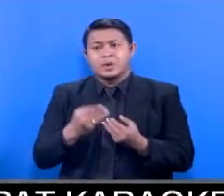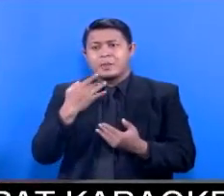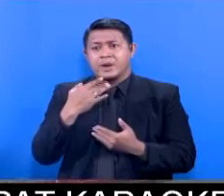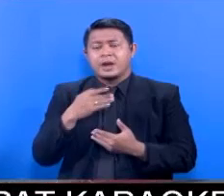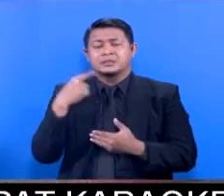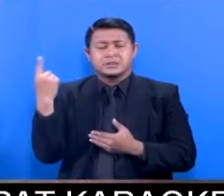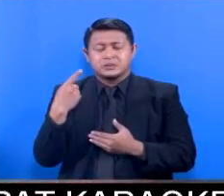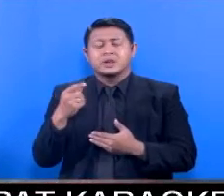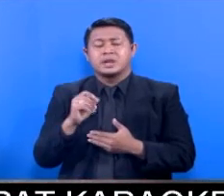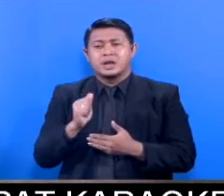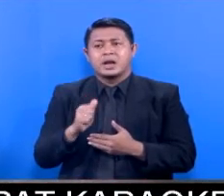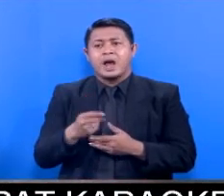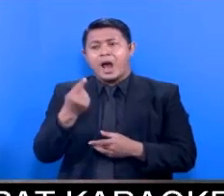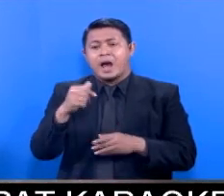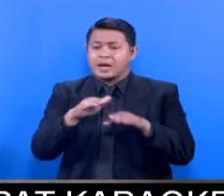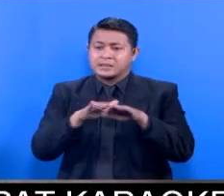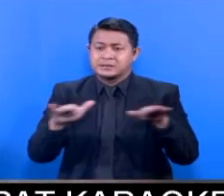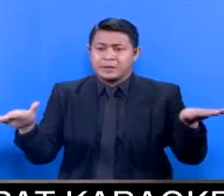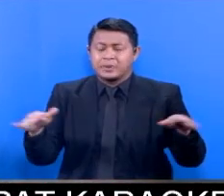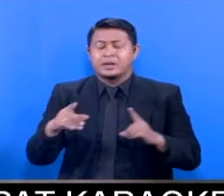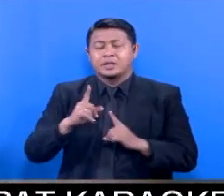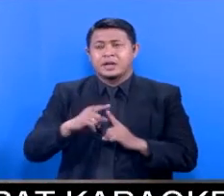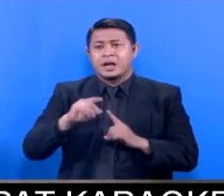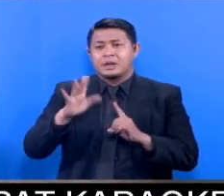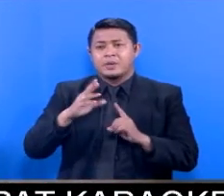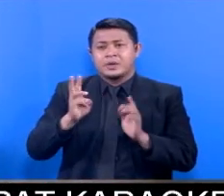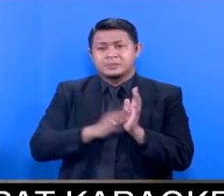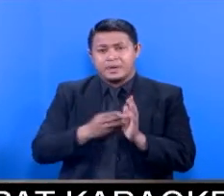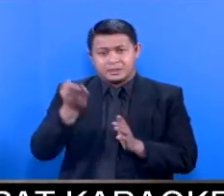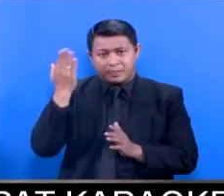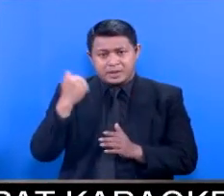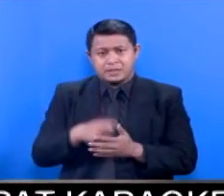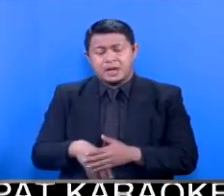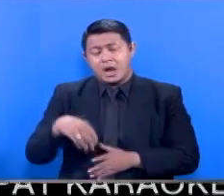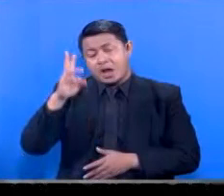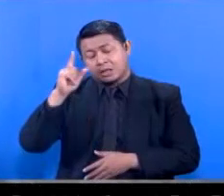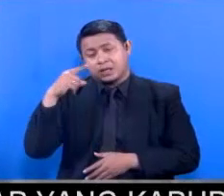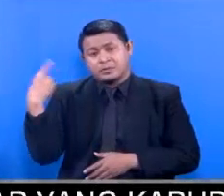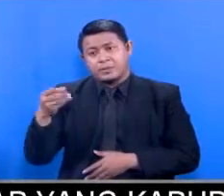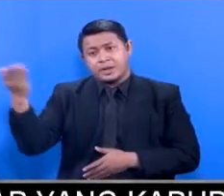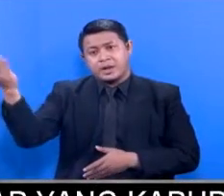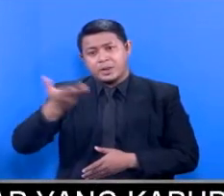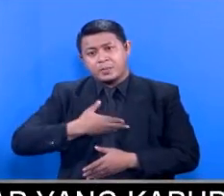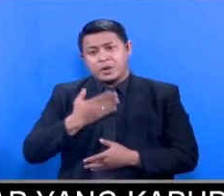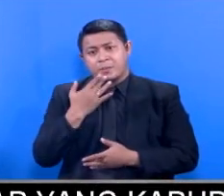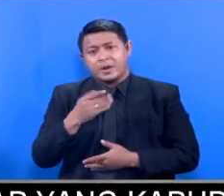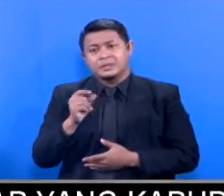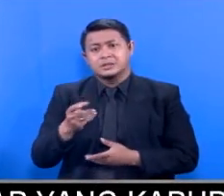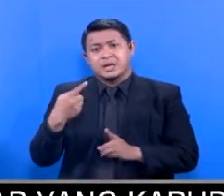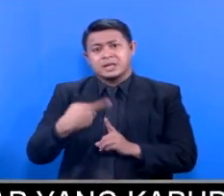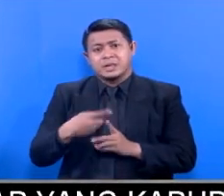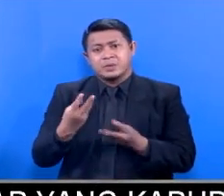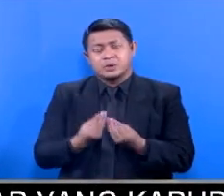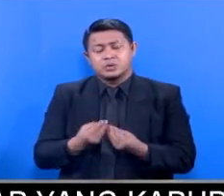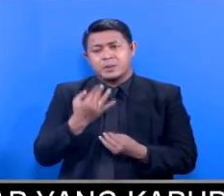sekaligus menstabilkan harga pada 15 Maret lalu rencana pemerintah mengimpor beras yang diperuntukkan menambah